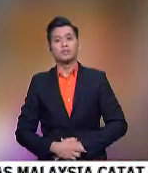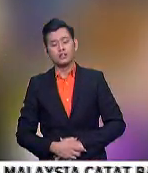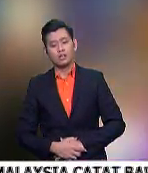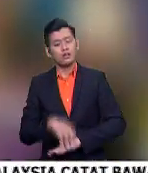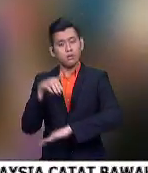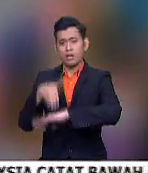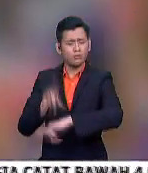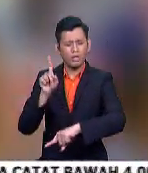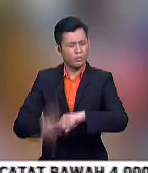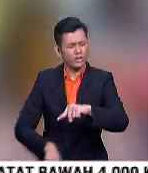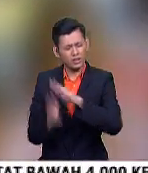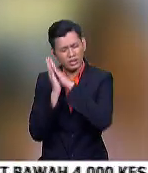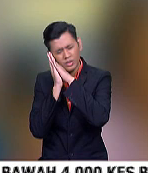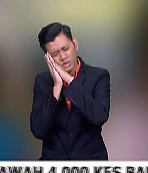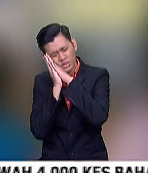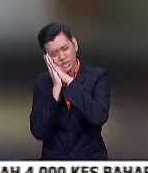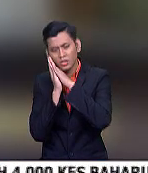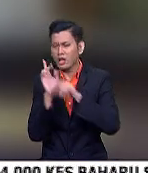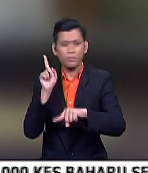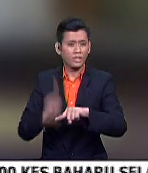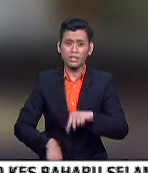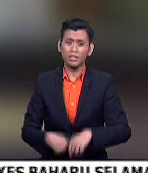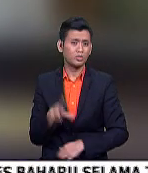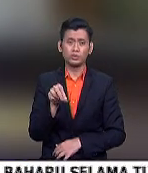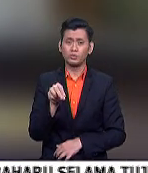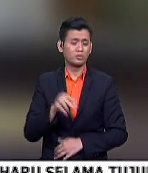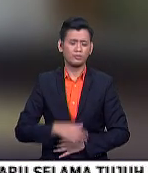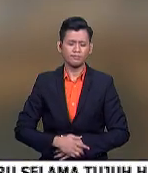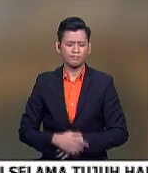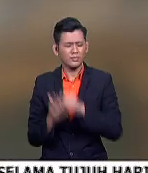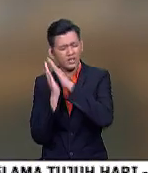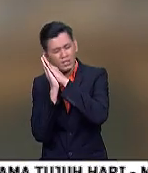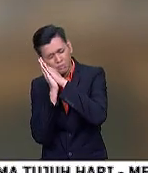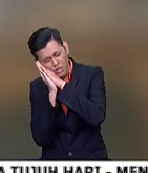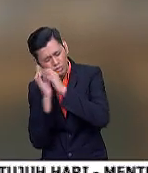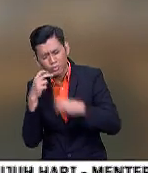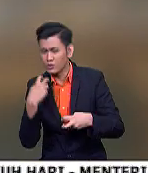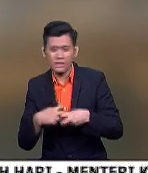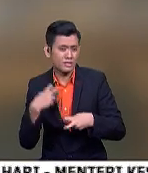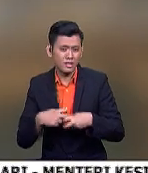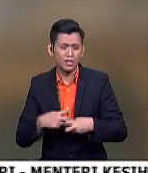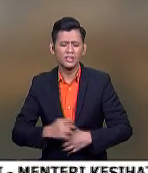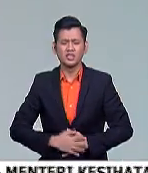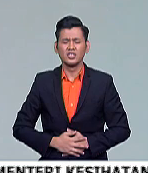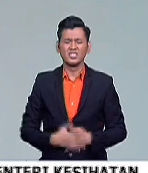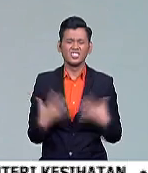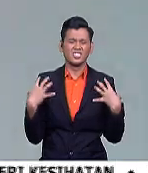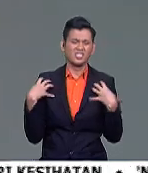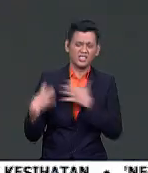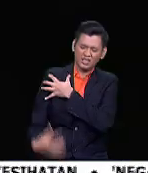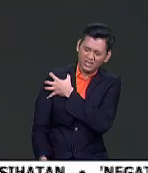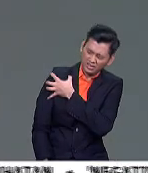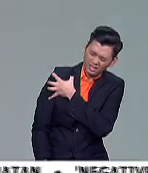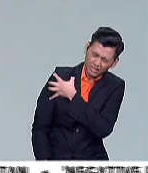nak tidur. Dia jaga-jaga sebab dia badan tu rasa bisa dekat air